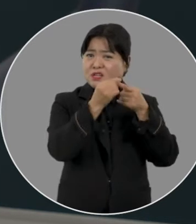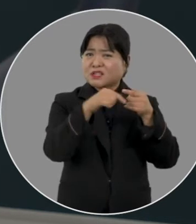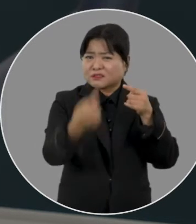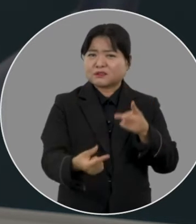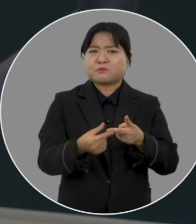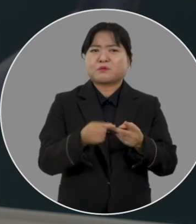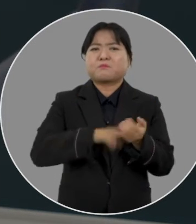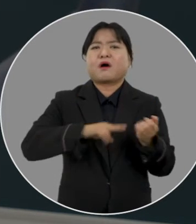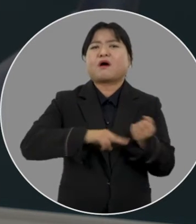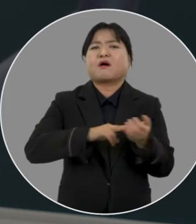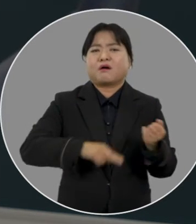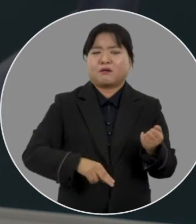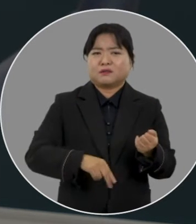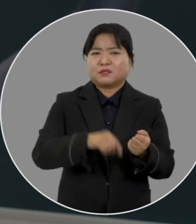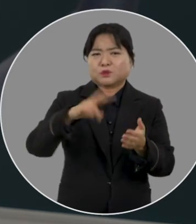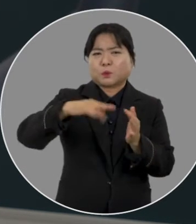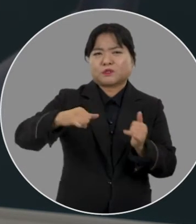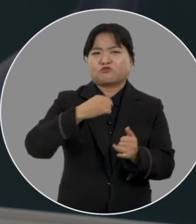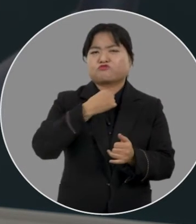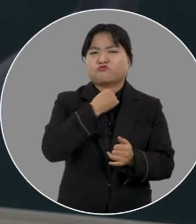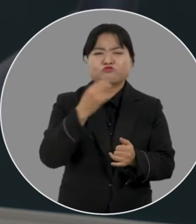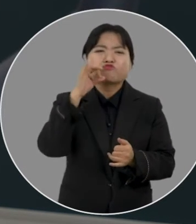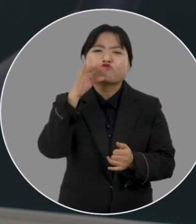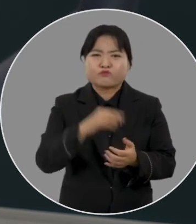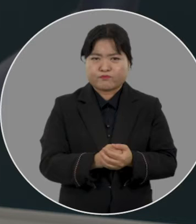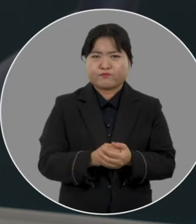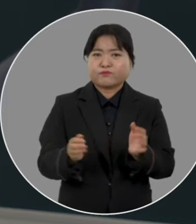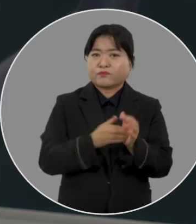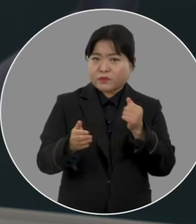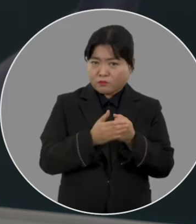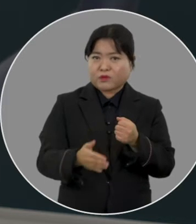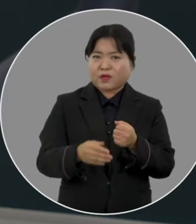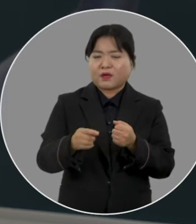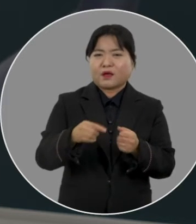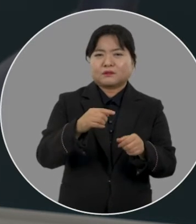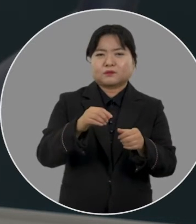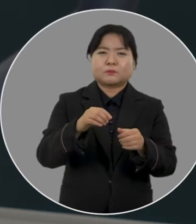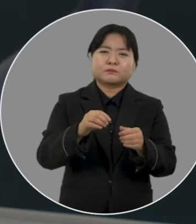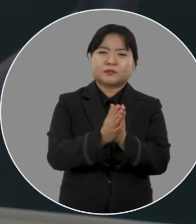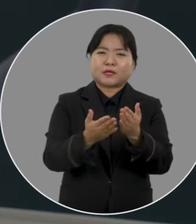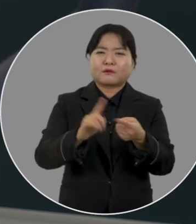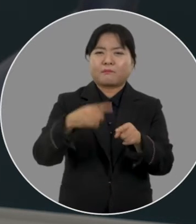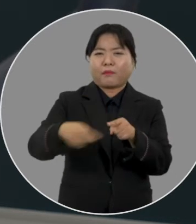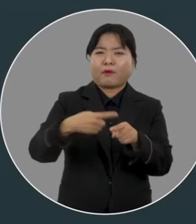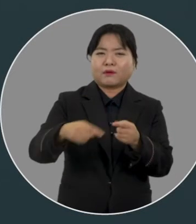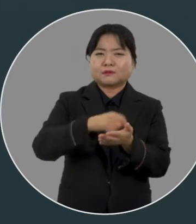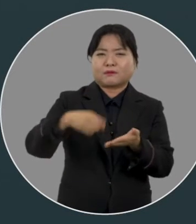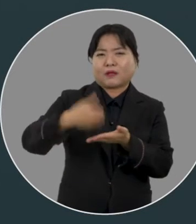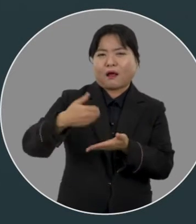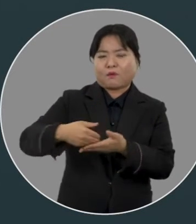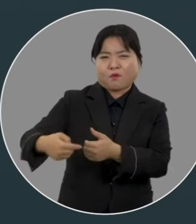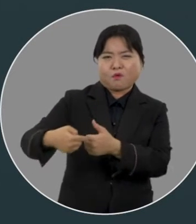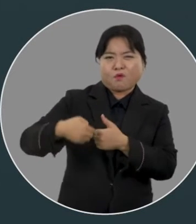많이 팔렸는지 독자들은 궁금해한다. 그러니까 그 차원에서 서평을 써주면 좋겠다.